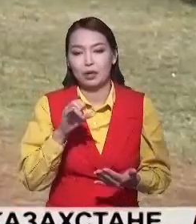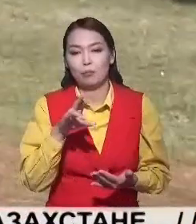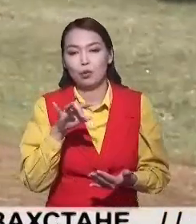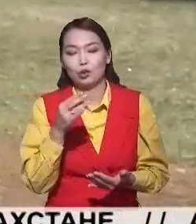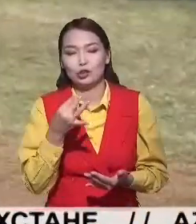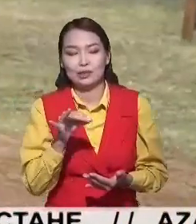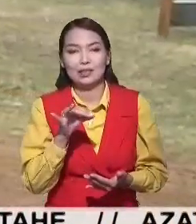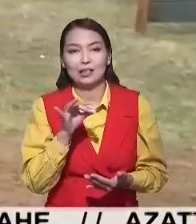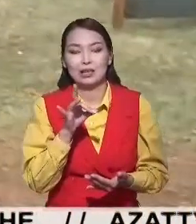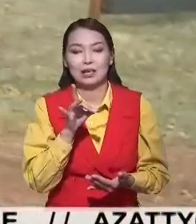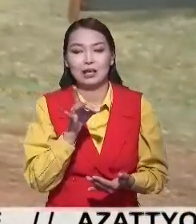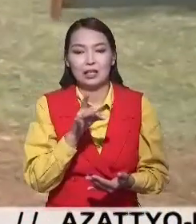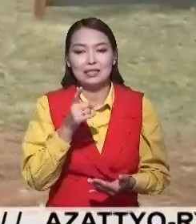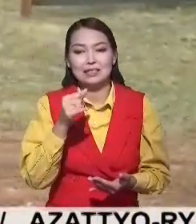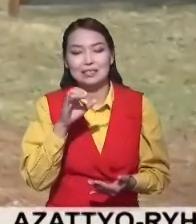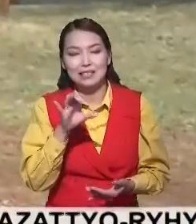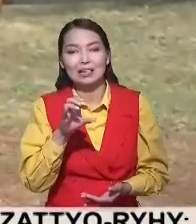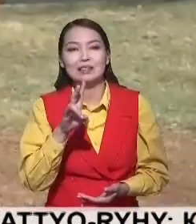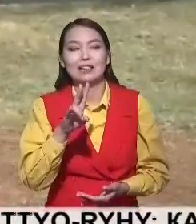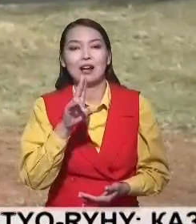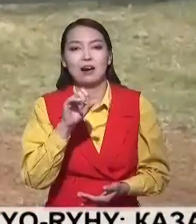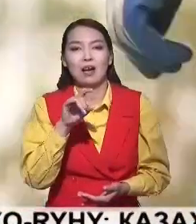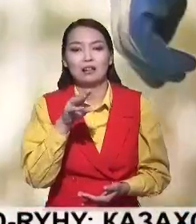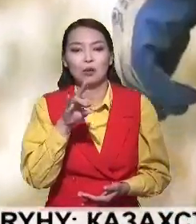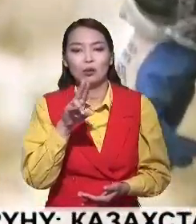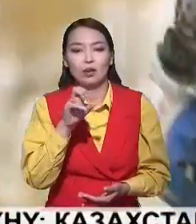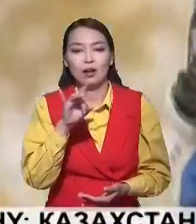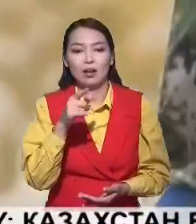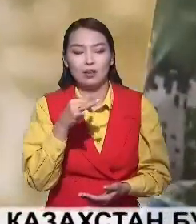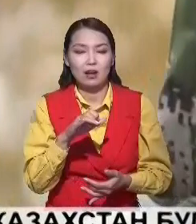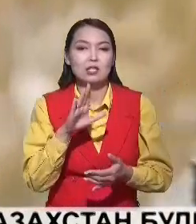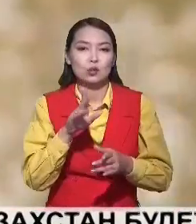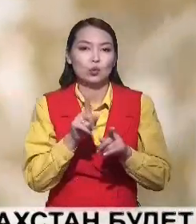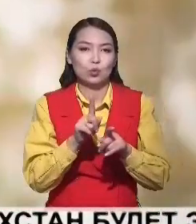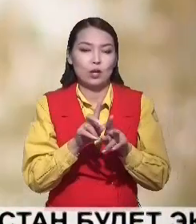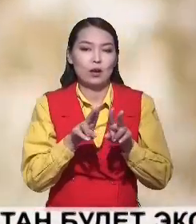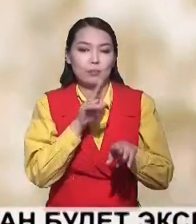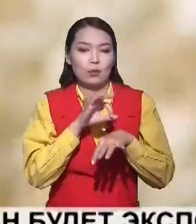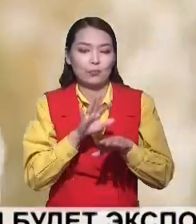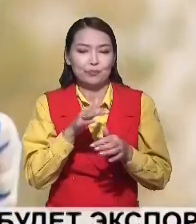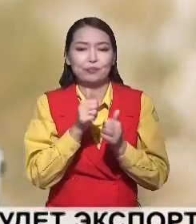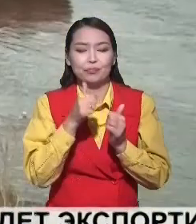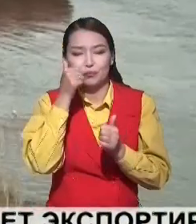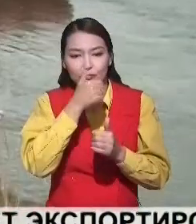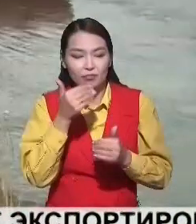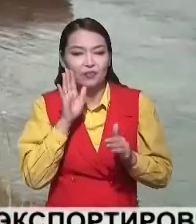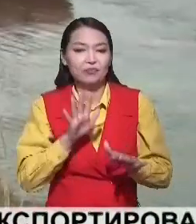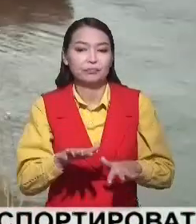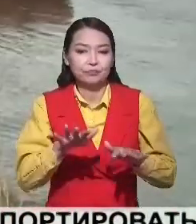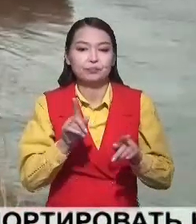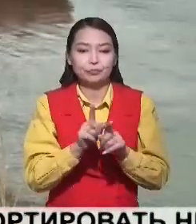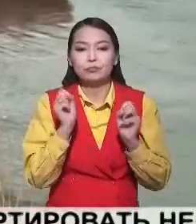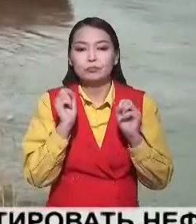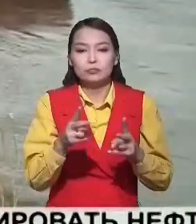будут проведены в Зайсанском, Катон-Карагайском районах и районе Алтай, где горные реки и водоемы в период паводков представляют серьезную